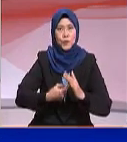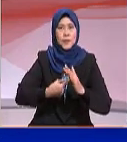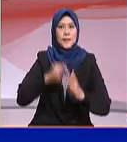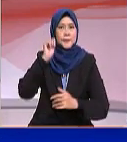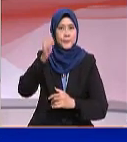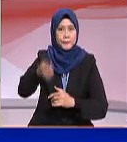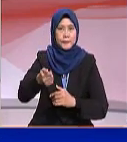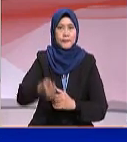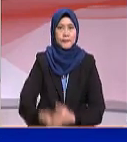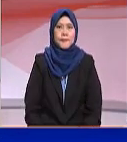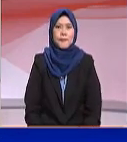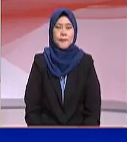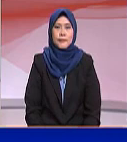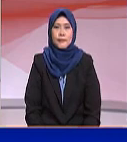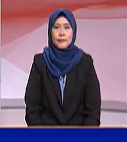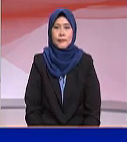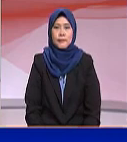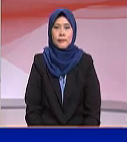mulai esok.